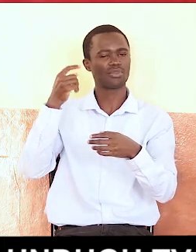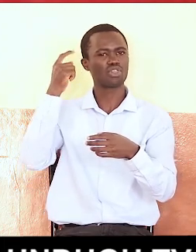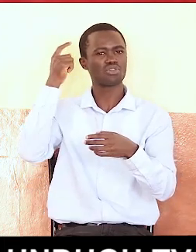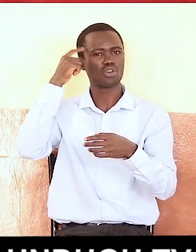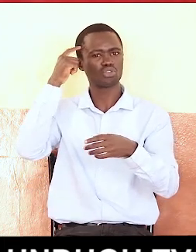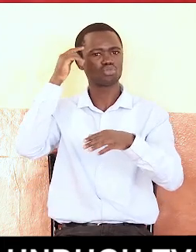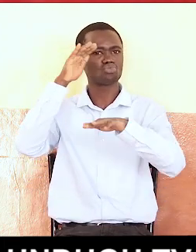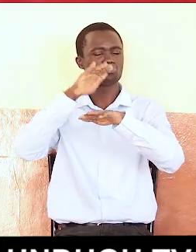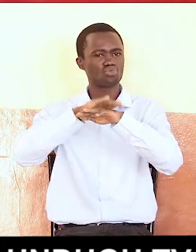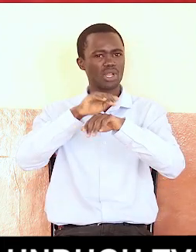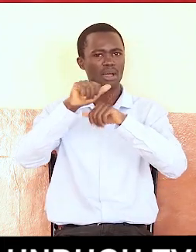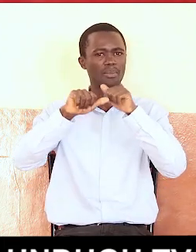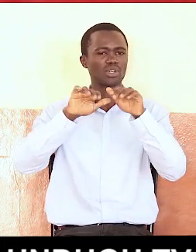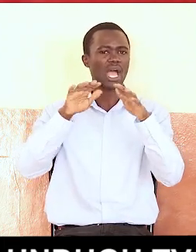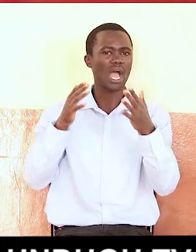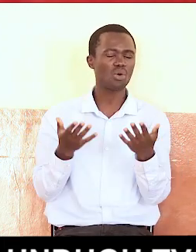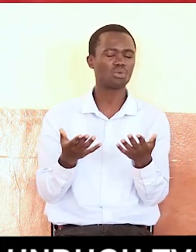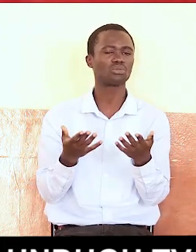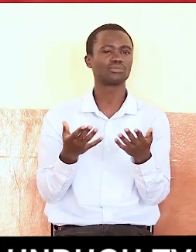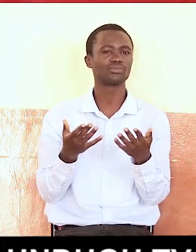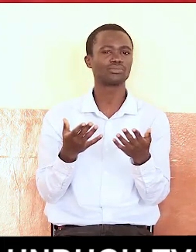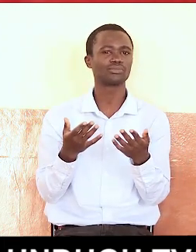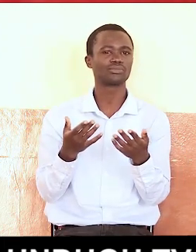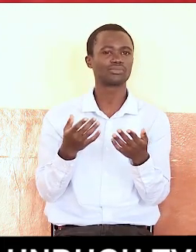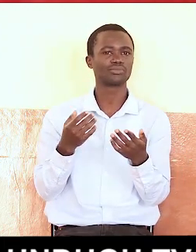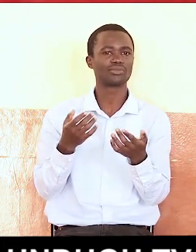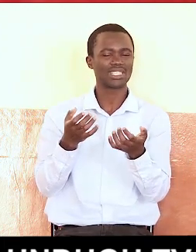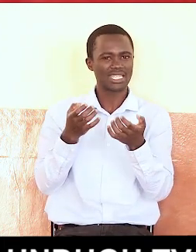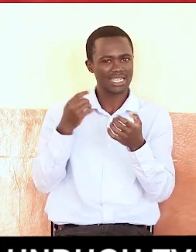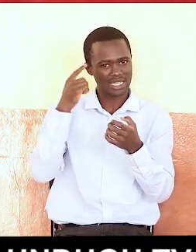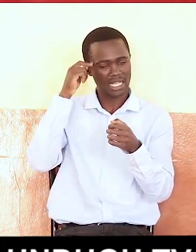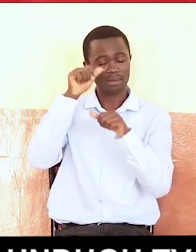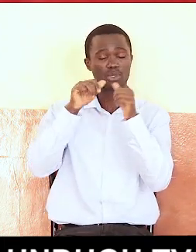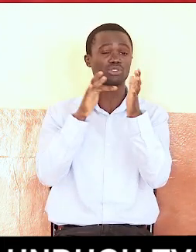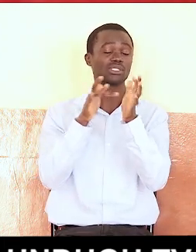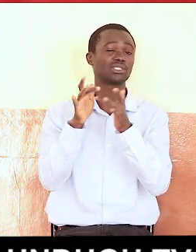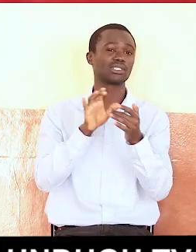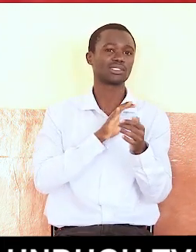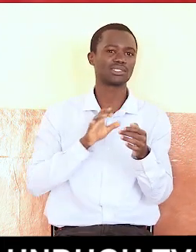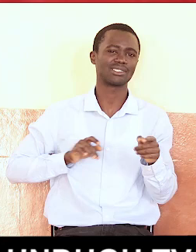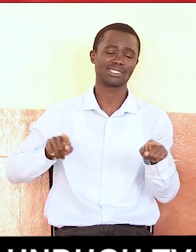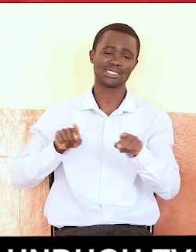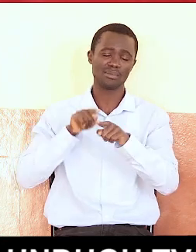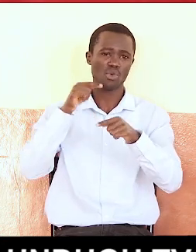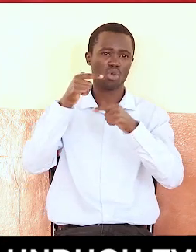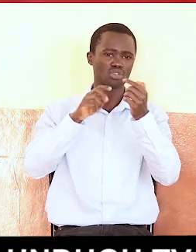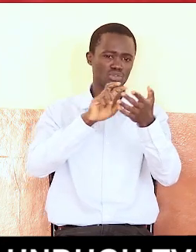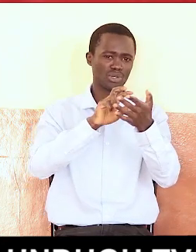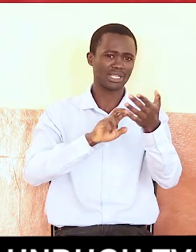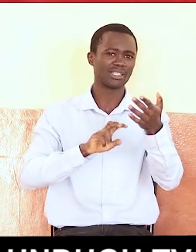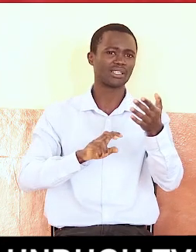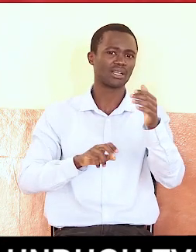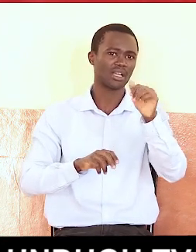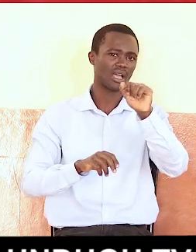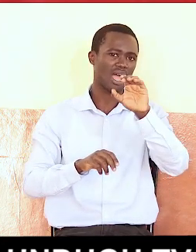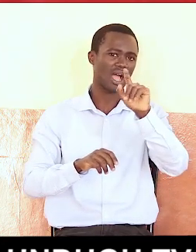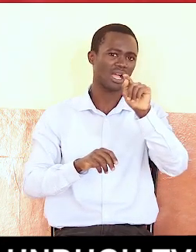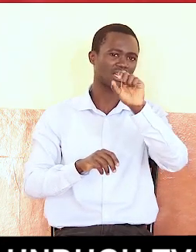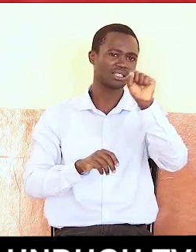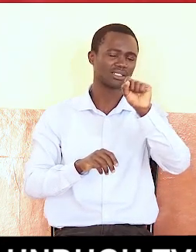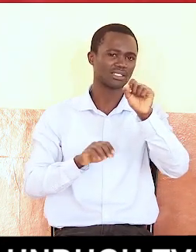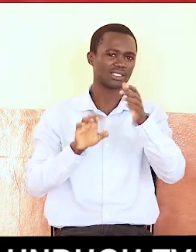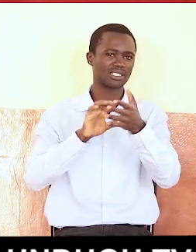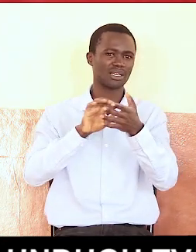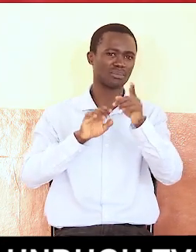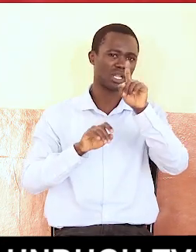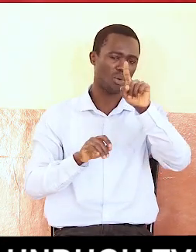mema vile tunastahili kumwazia Yesu. Tunaposoma katika Matendo ya Mitume sura ya